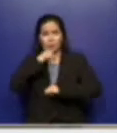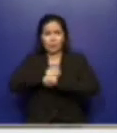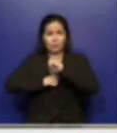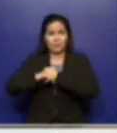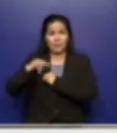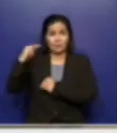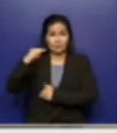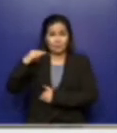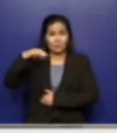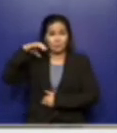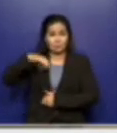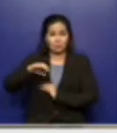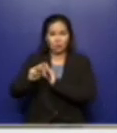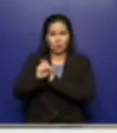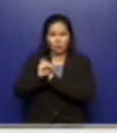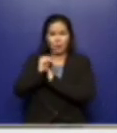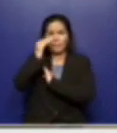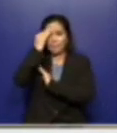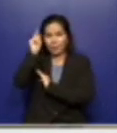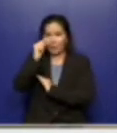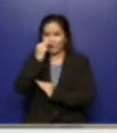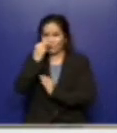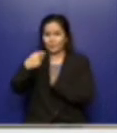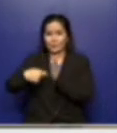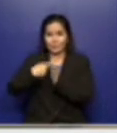ารมีเหตุผลอย่างนี้ครับสไลด์ตัดไปครับ